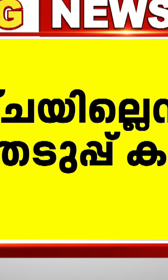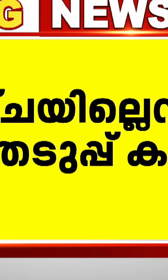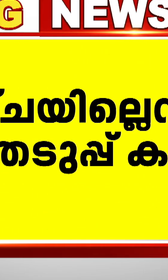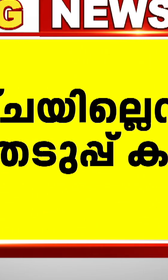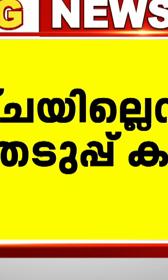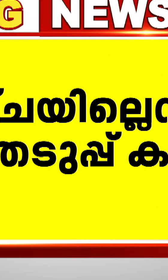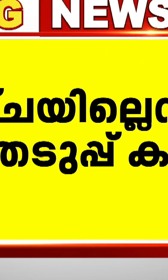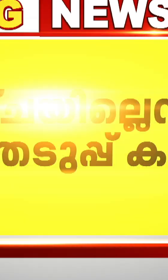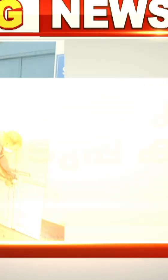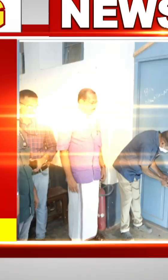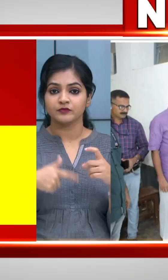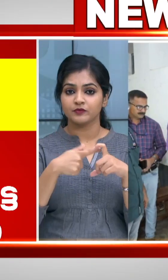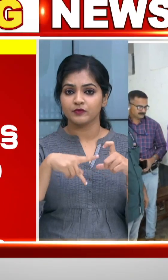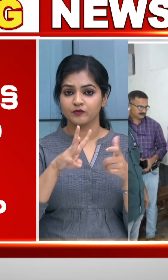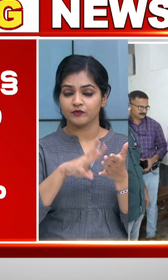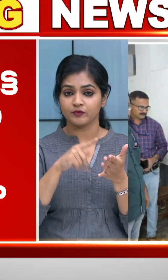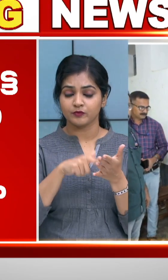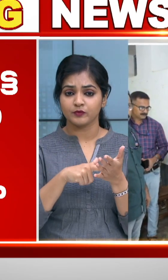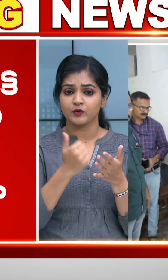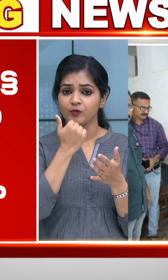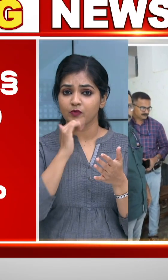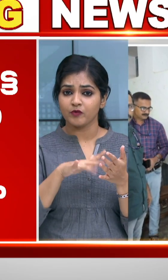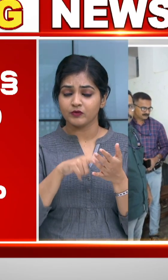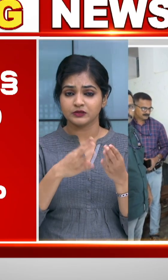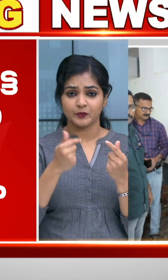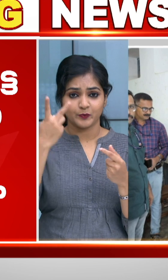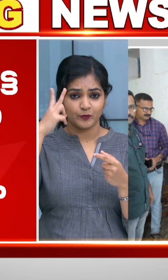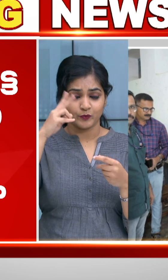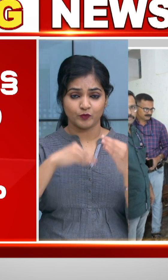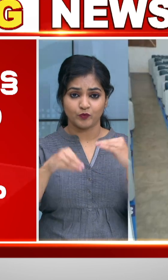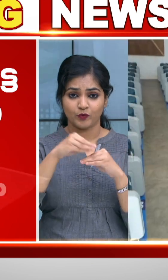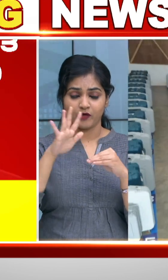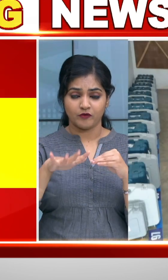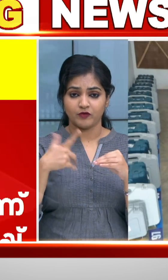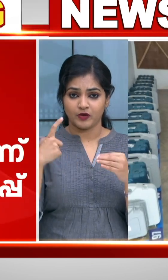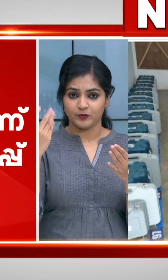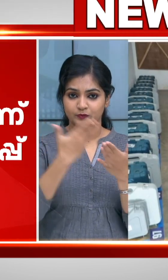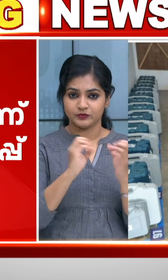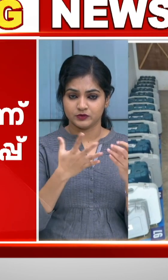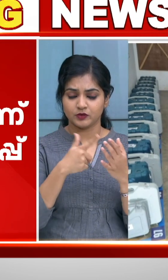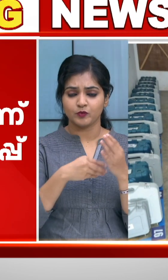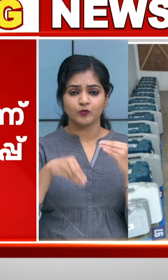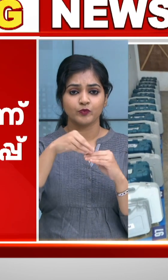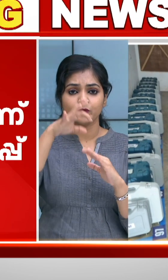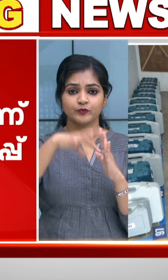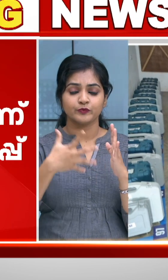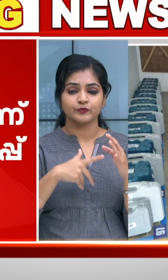ഇതിൽ EVMൽ എന്തെങ്കിലും ക്രമക്കേട് ഉണ്ടാകുമോ എന്നൊക്കെയുള്ള ആശങ്കയായിരുന്നല്ലോ ഈ പരാതികൾക്ക് പിന്നിൽ. എന്താണ് പ്രതീഷ് തിരുവനന്തപുരത്ത് നിന്നുള്ള